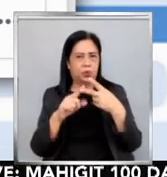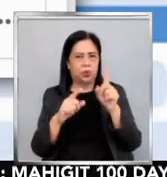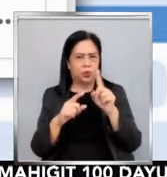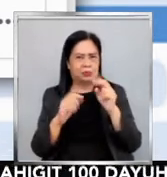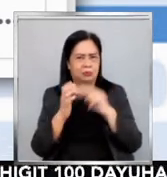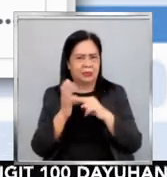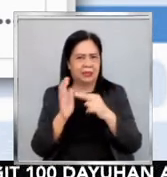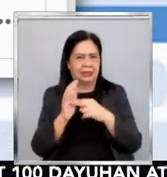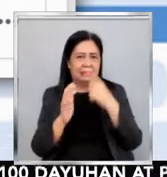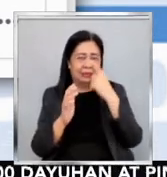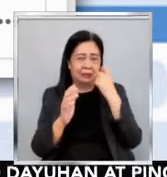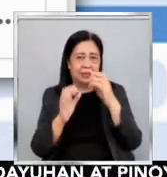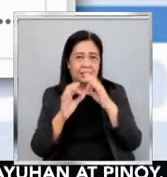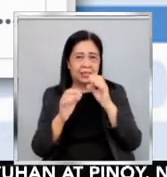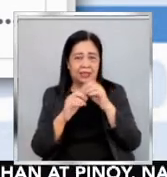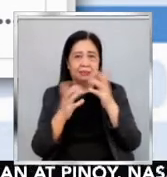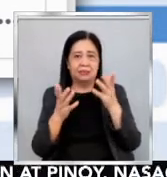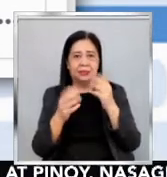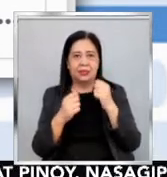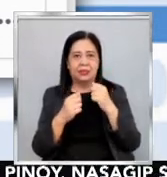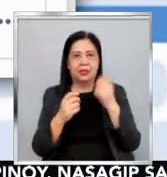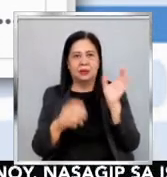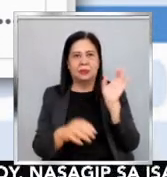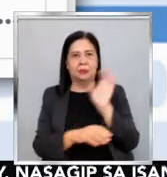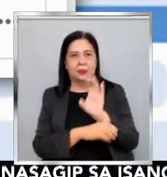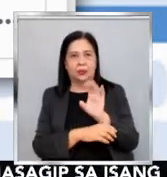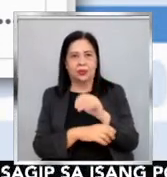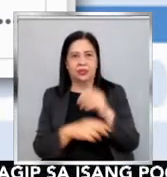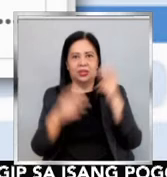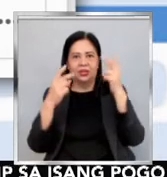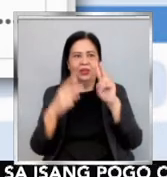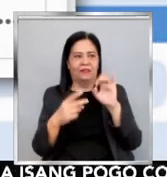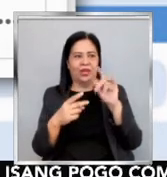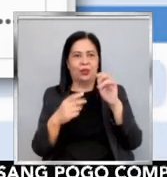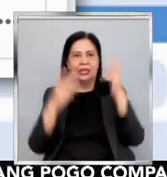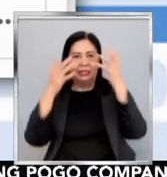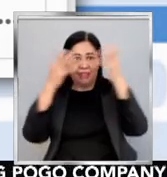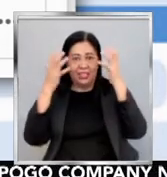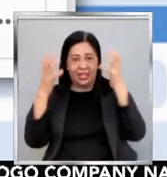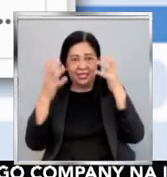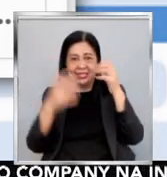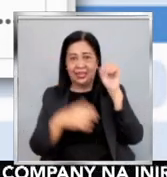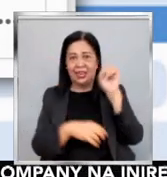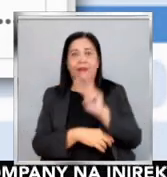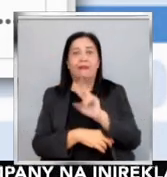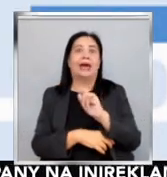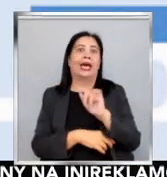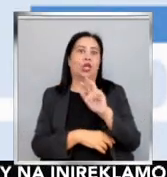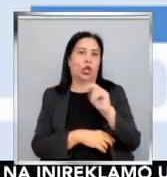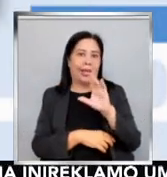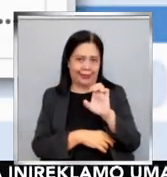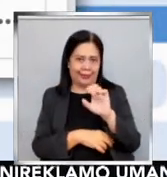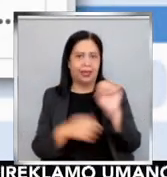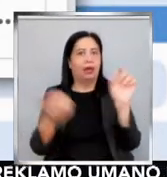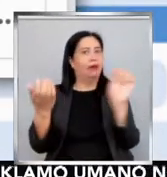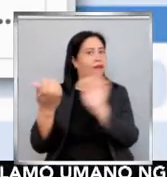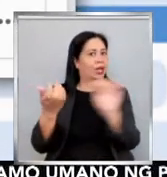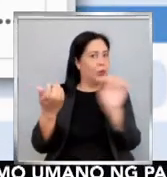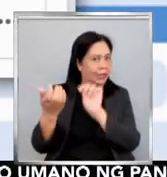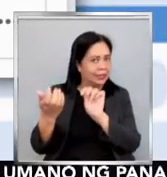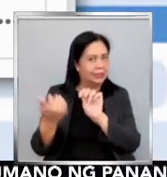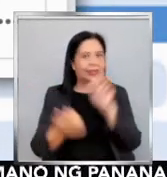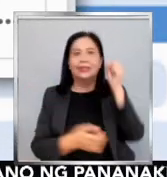raw, kung idadaan sa dahas, edi violins. Rhymes with violence. Ito